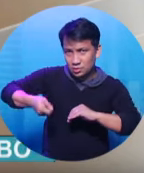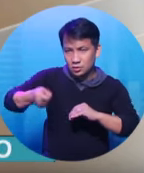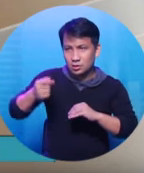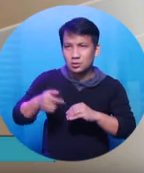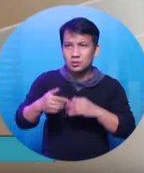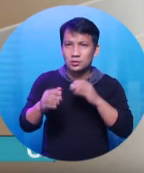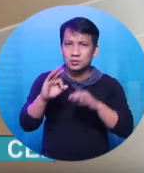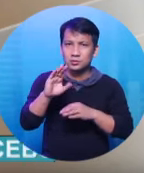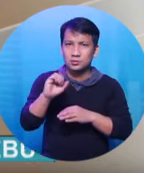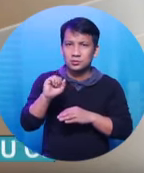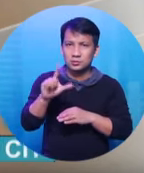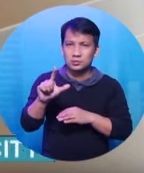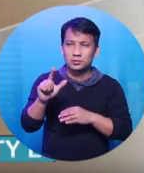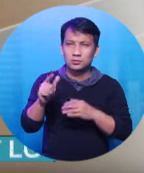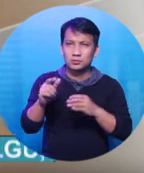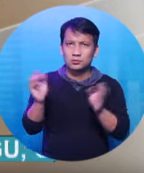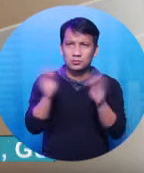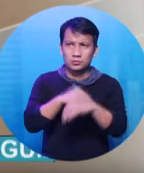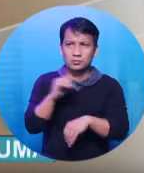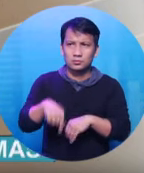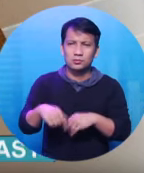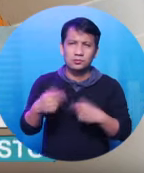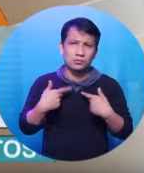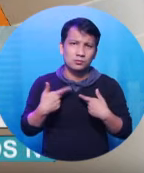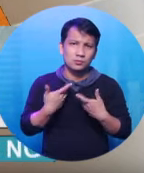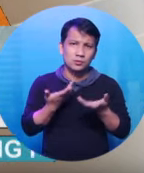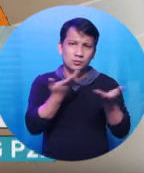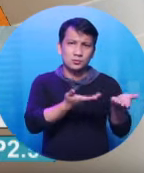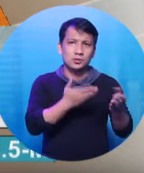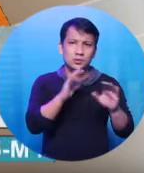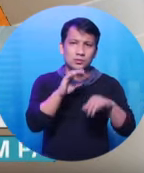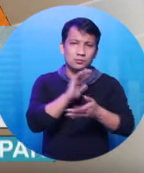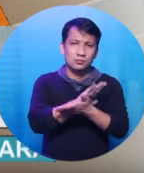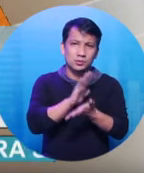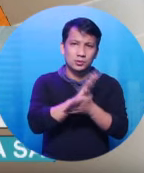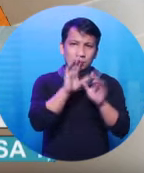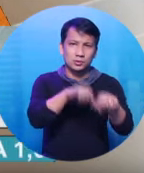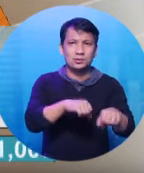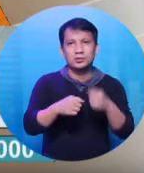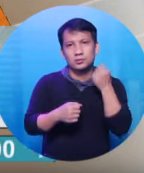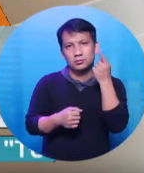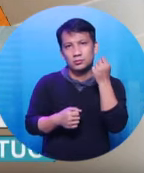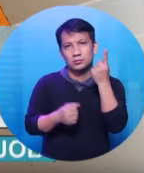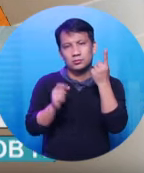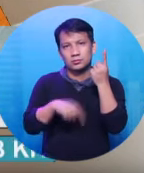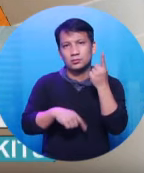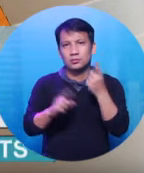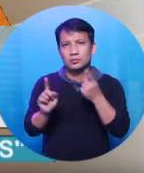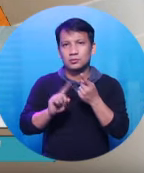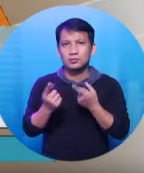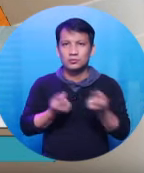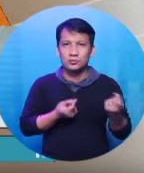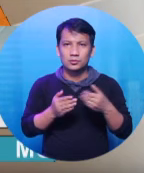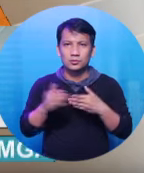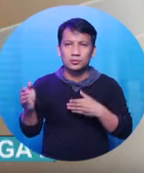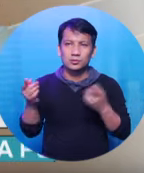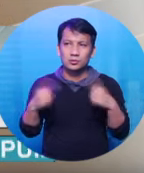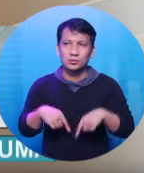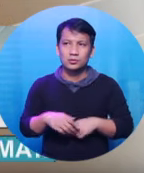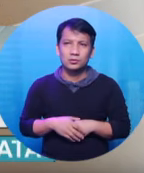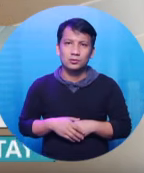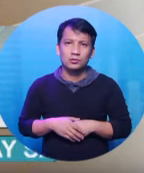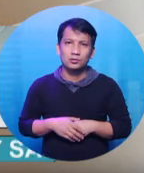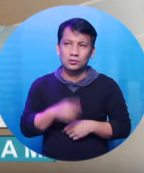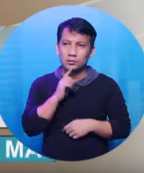from the fiscal's office, lalabasan po kayo ng warrant, ma'am. Yes, understood. I know what is it going to happen and you